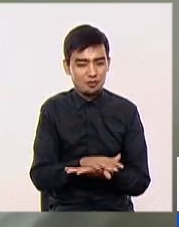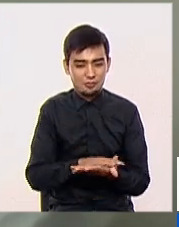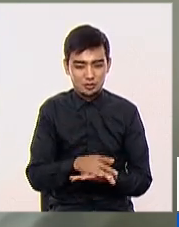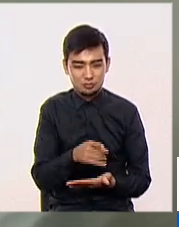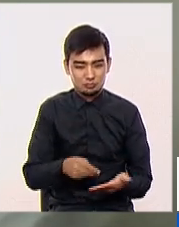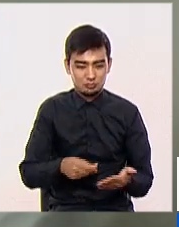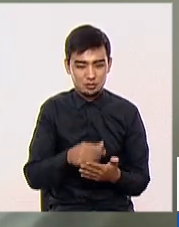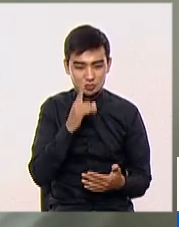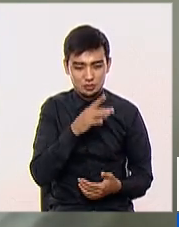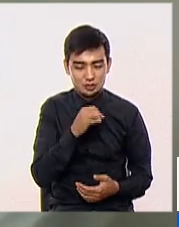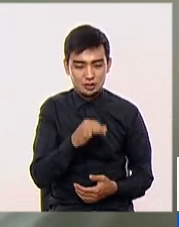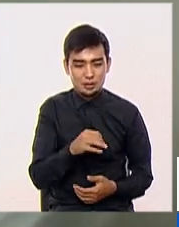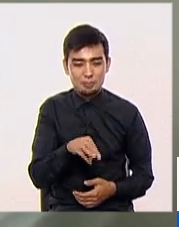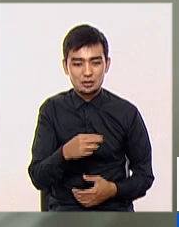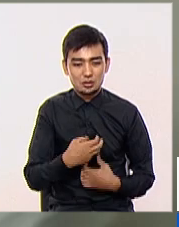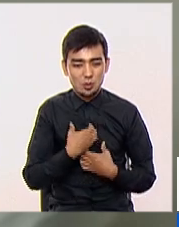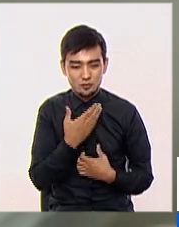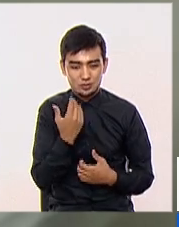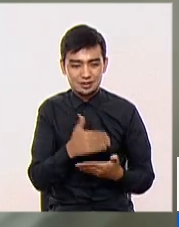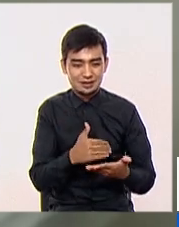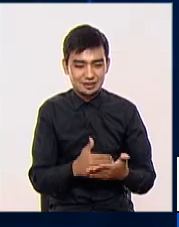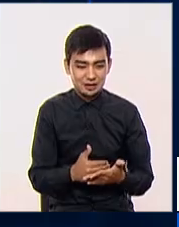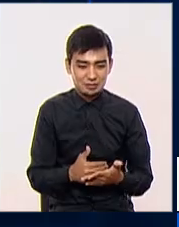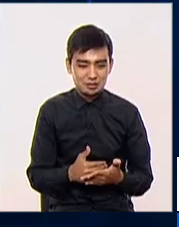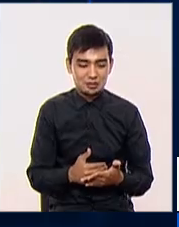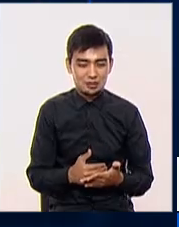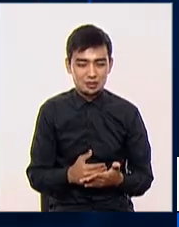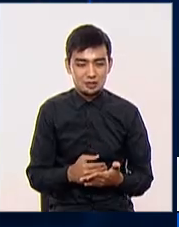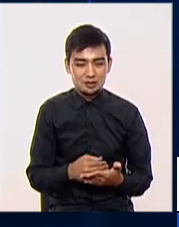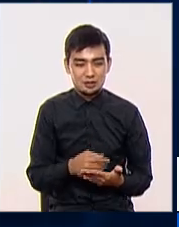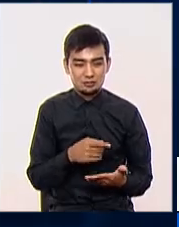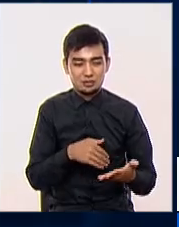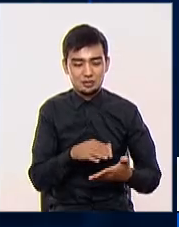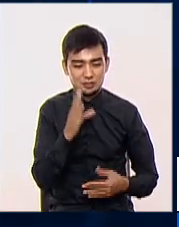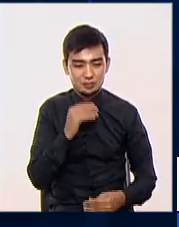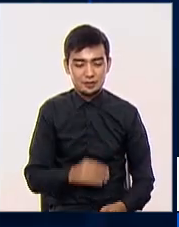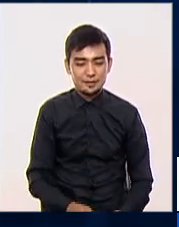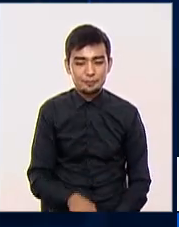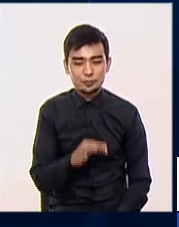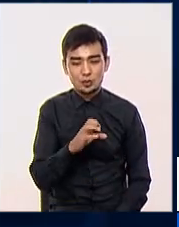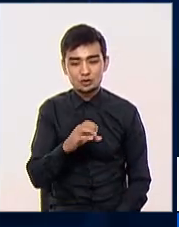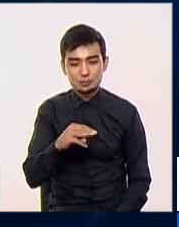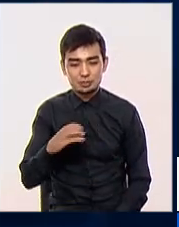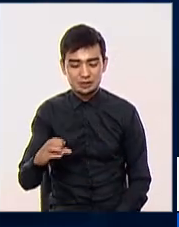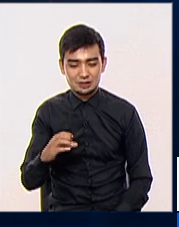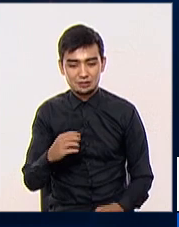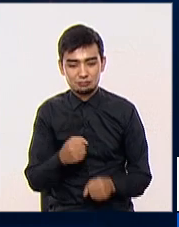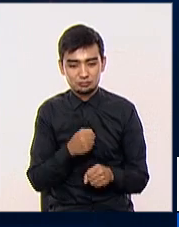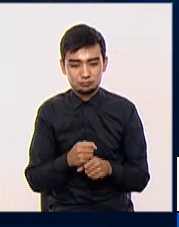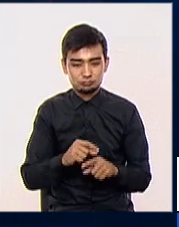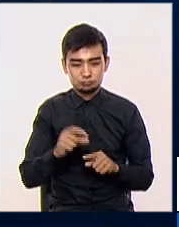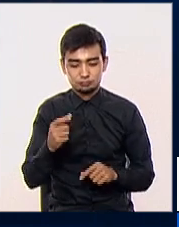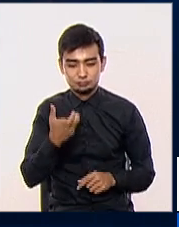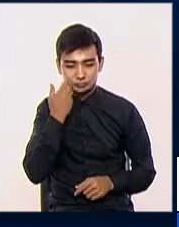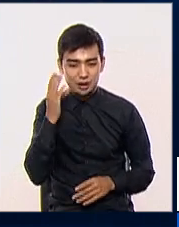вопросом фонда медицинского страхования и системы здравоохранения в целом. А как можно усовершенствовать ОСМС? Знаете, ее скорее надо не